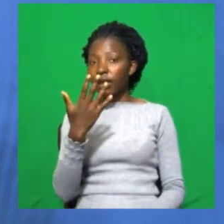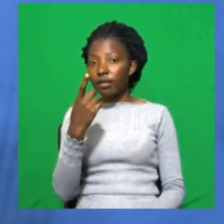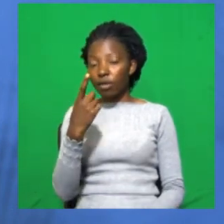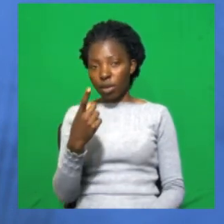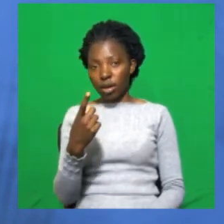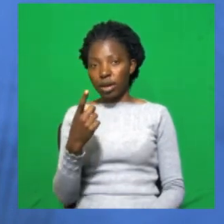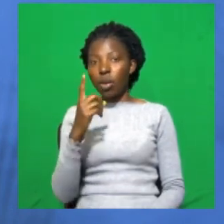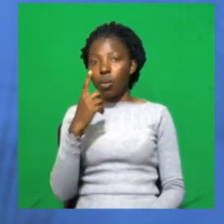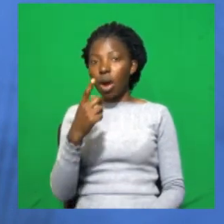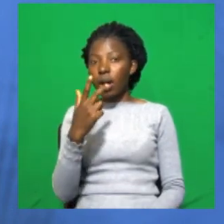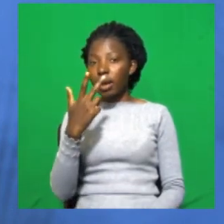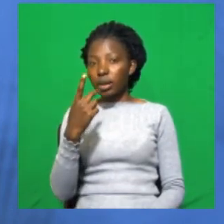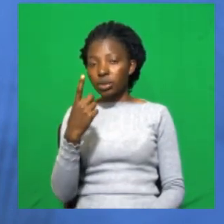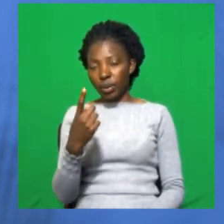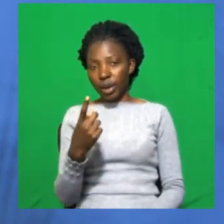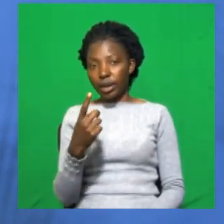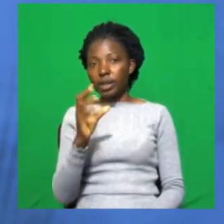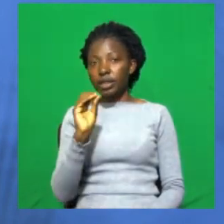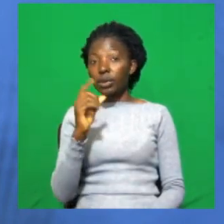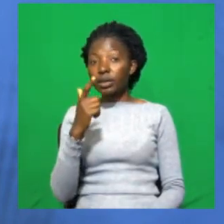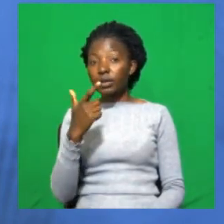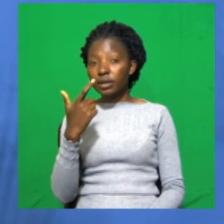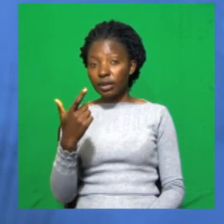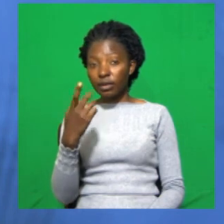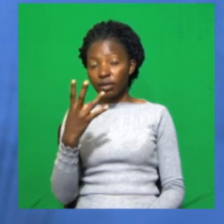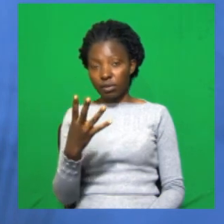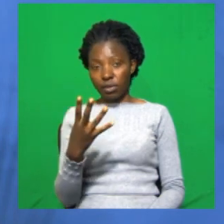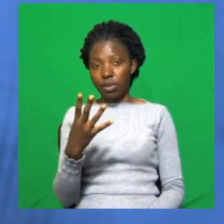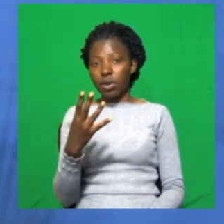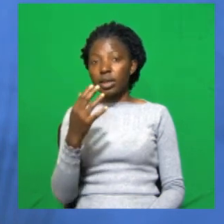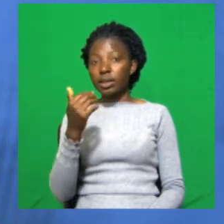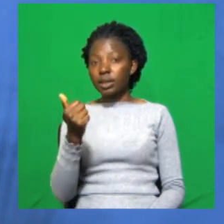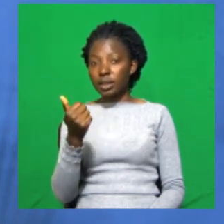651 181 0774